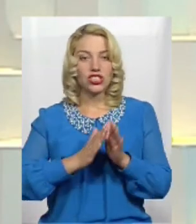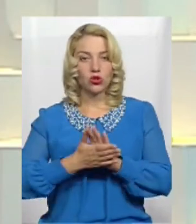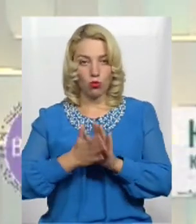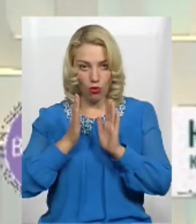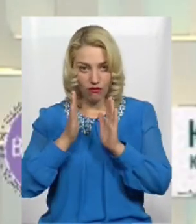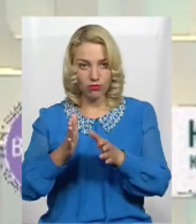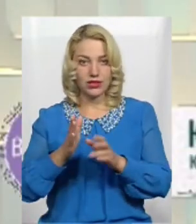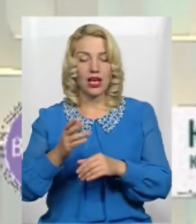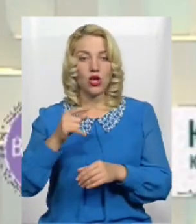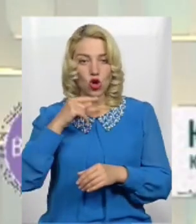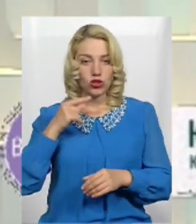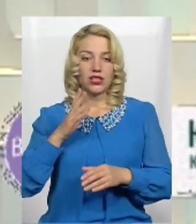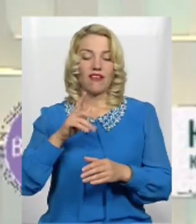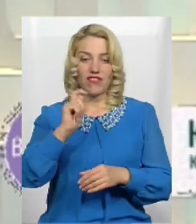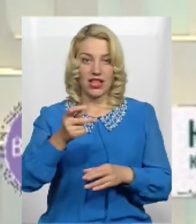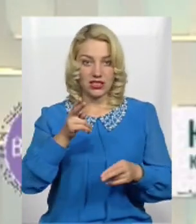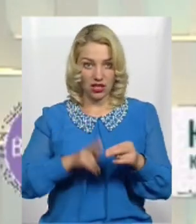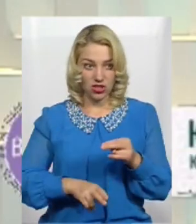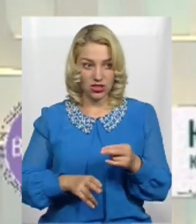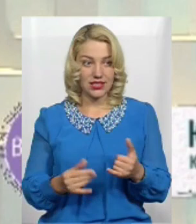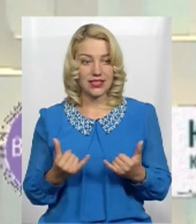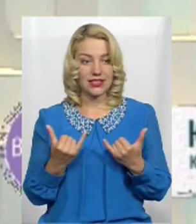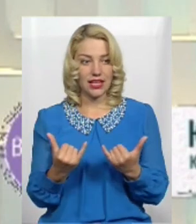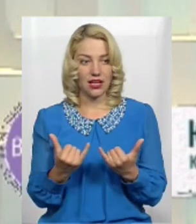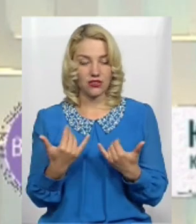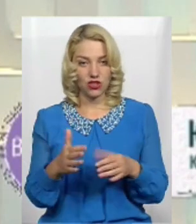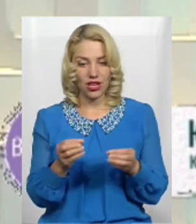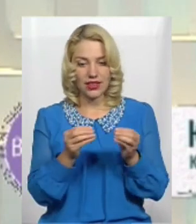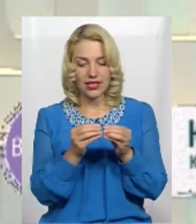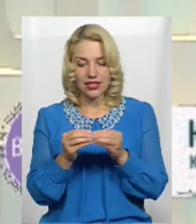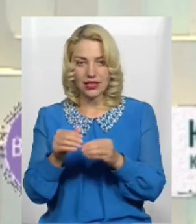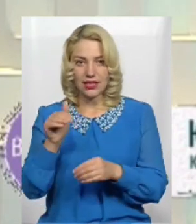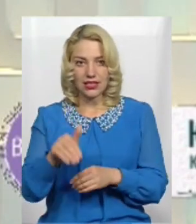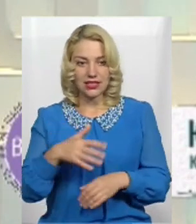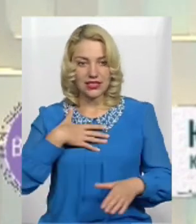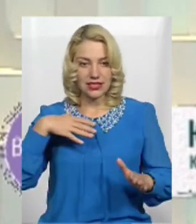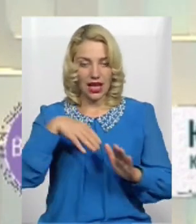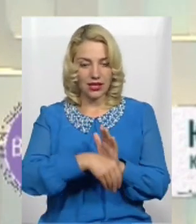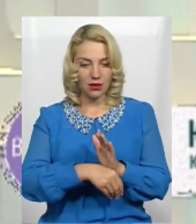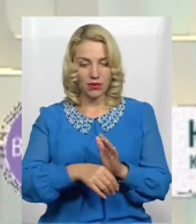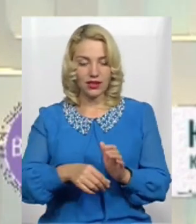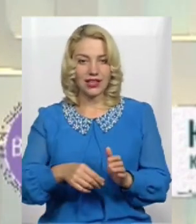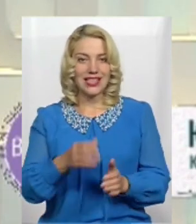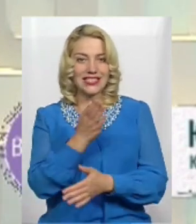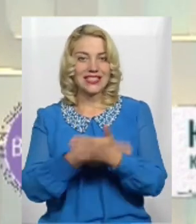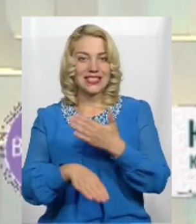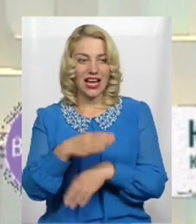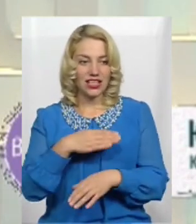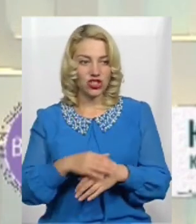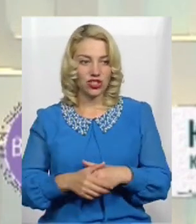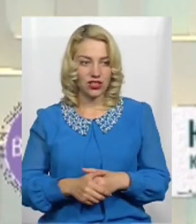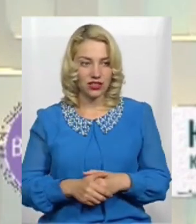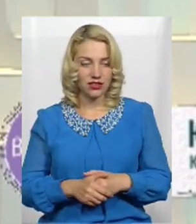домовимося, і війна закінчиться. Зараз вже десятки тисяч загиблих, скалічених. Який же вихід